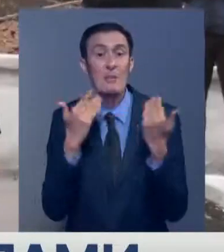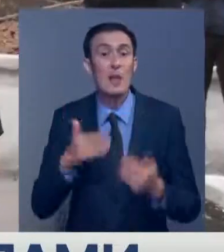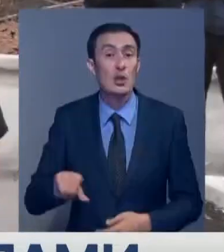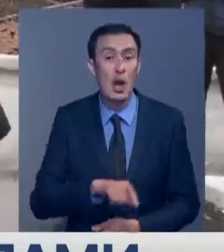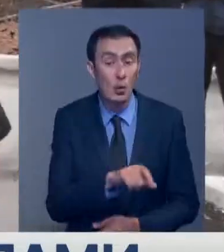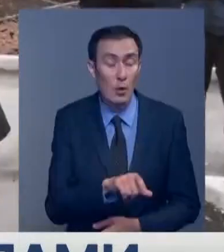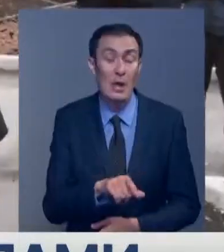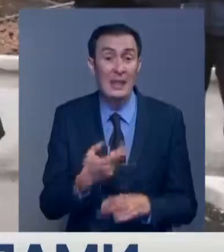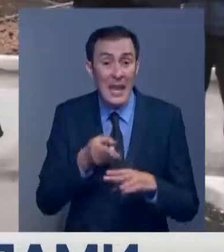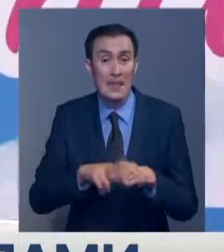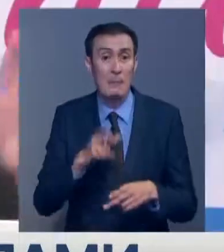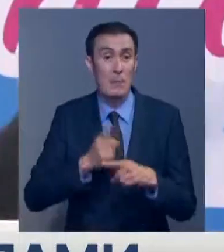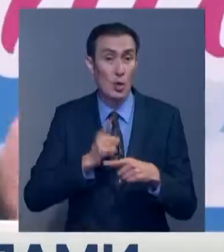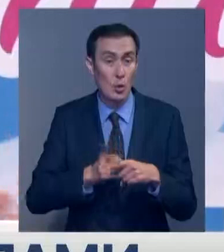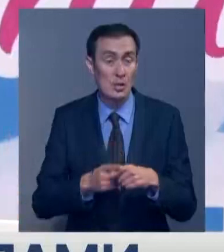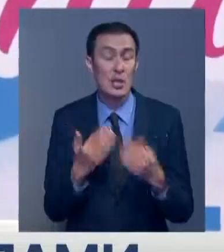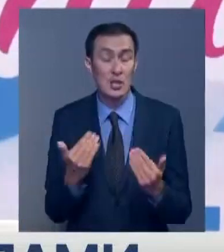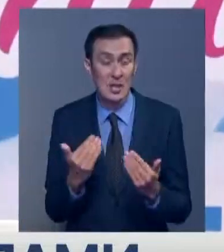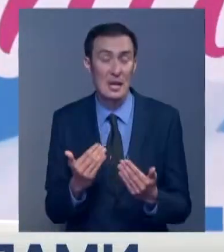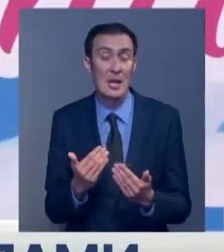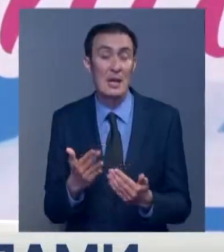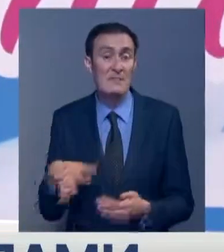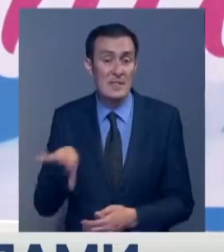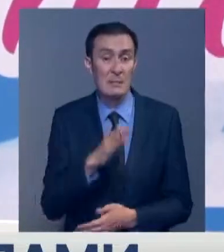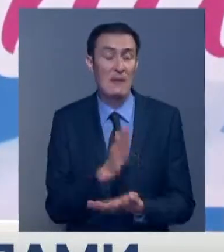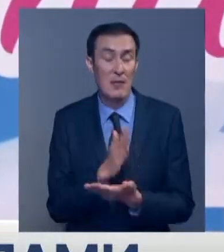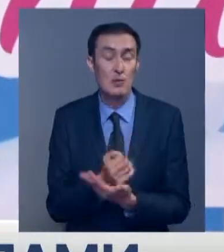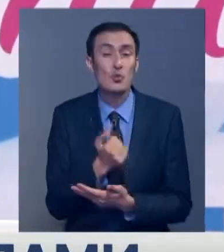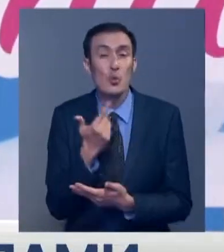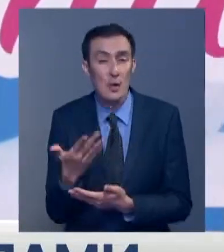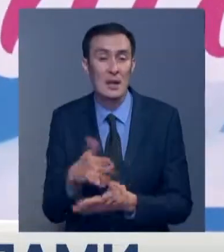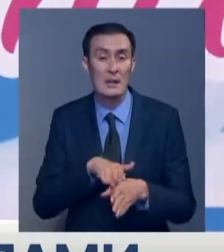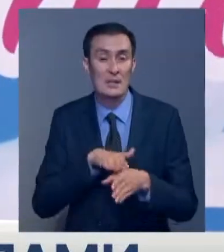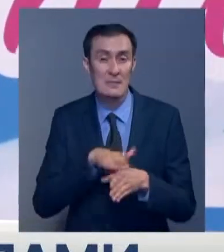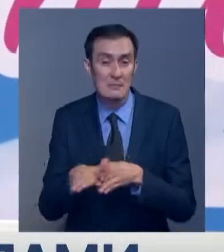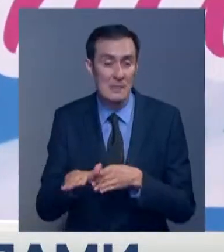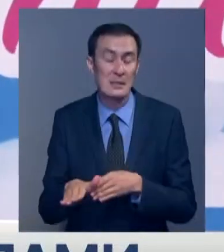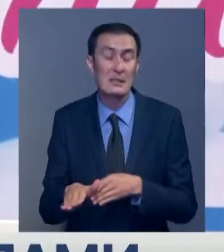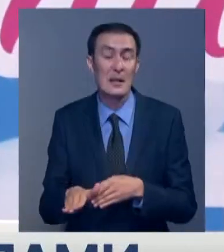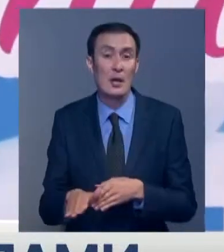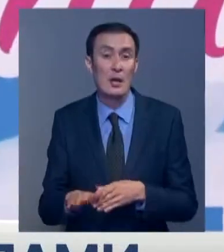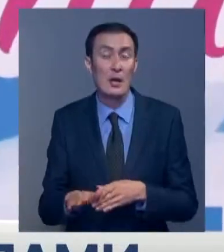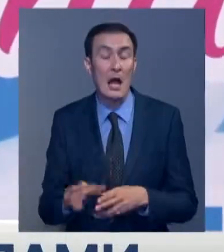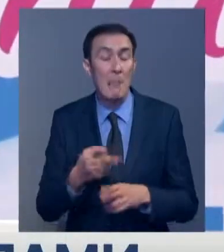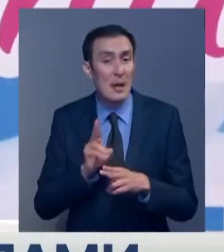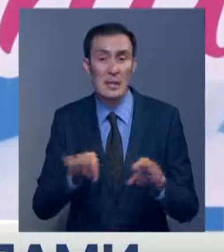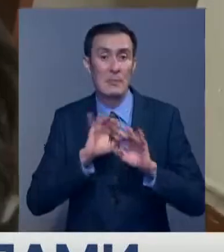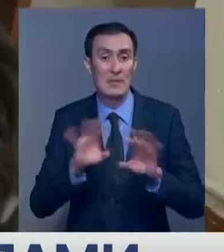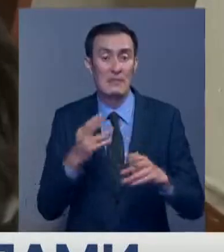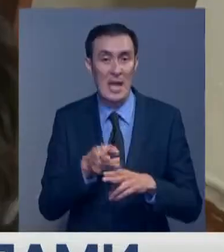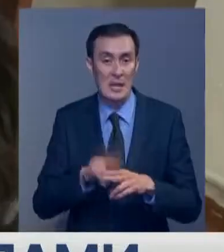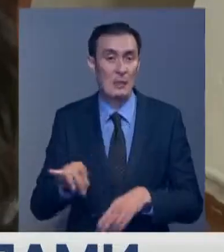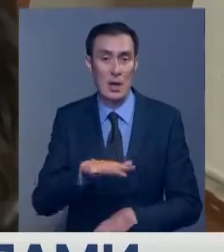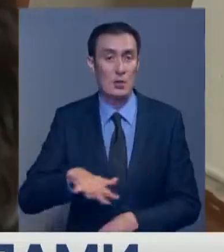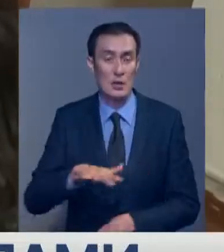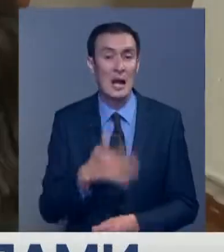данном перекрестке. И вот сегодня мы все являемся свидетелями. Сколько всего делается, только если говорить об этом микрорайоне.